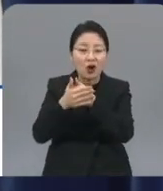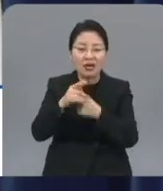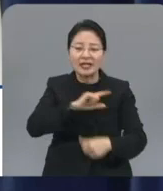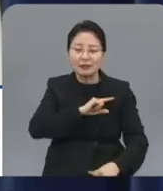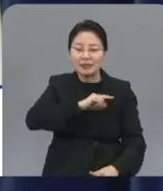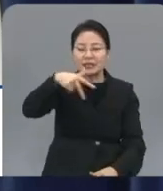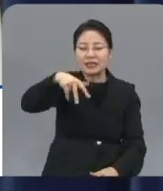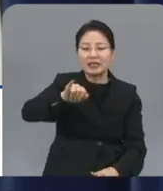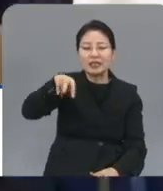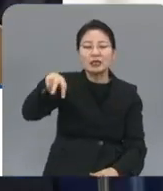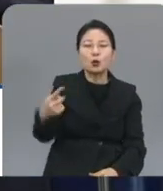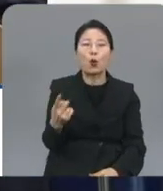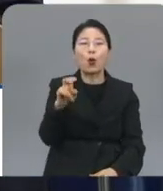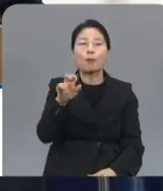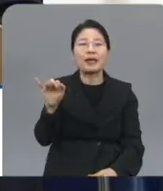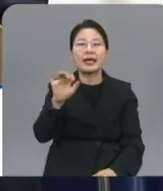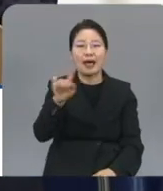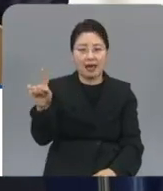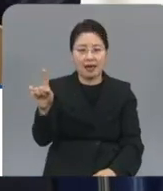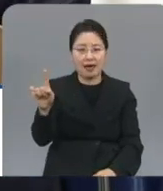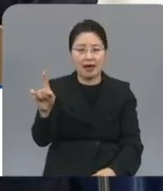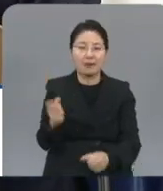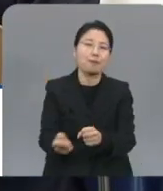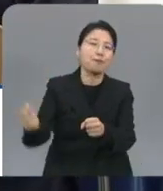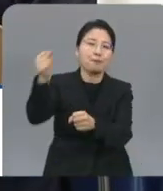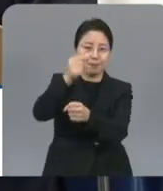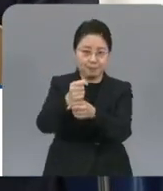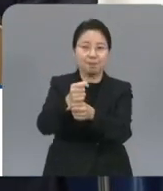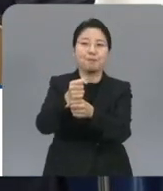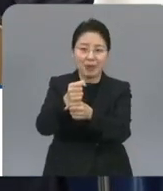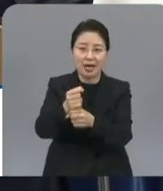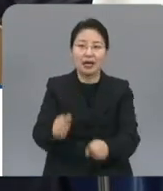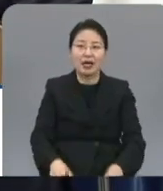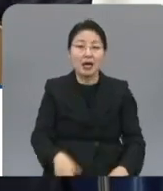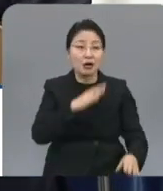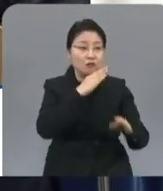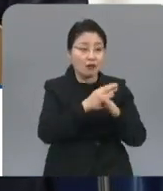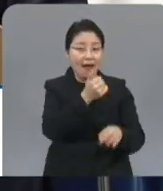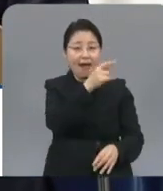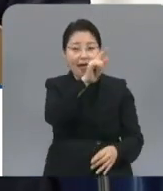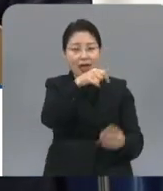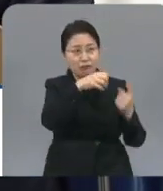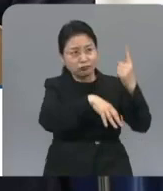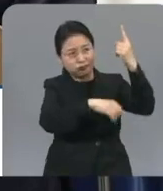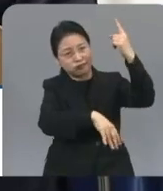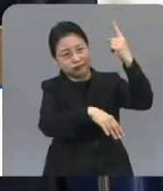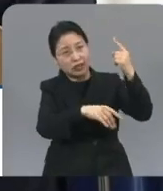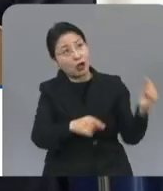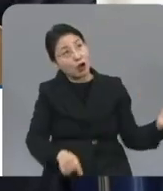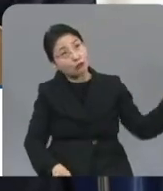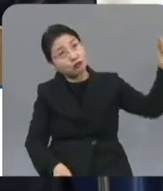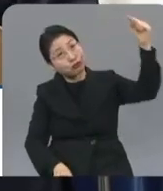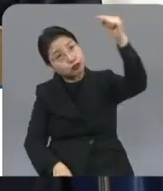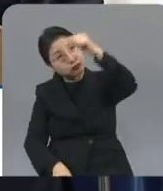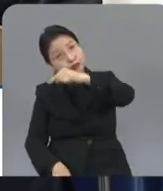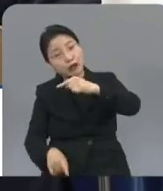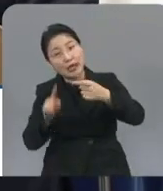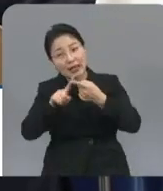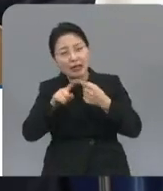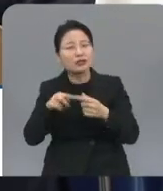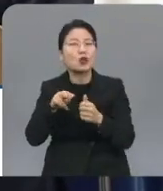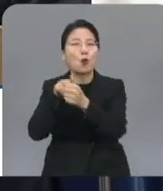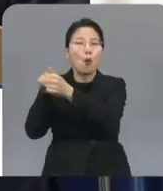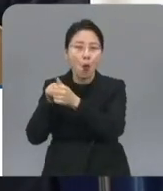示，刚刚在首脑会谈上，双方宣布韩日军事情报保护协定全面恢复正